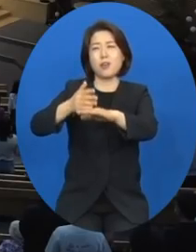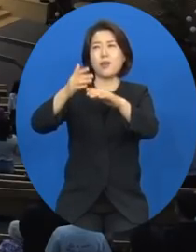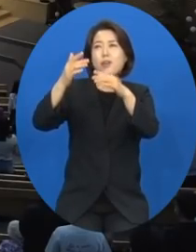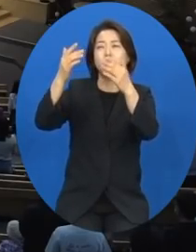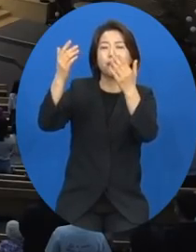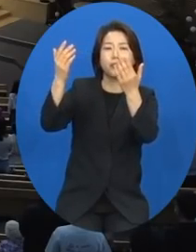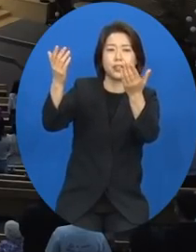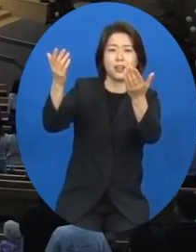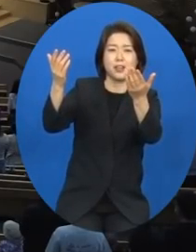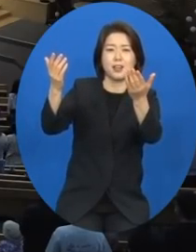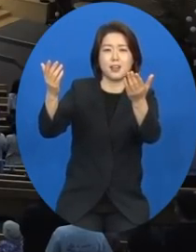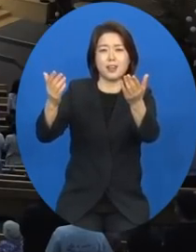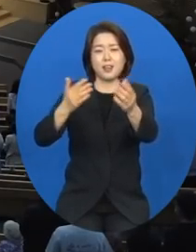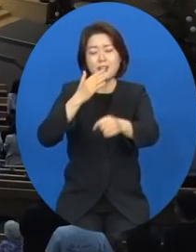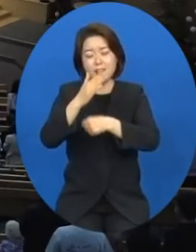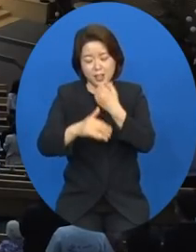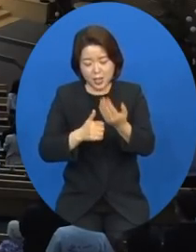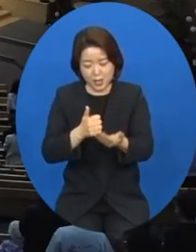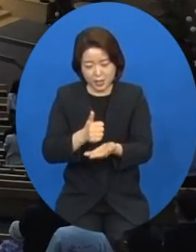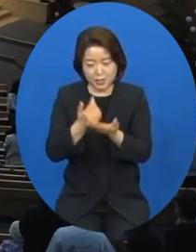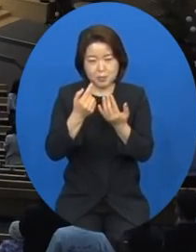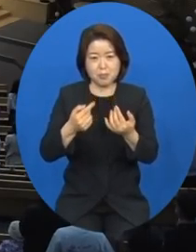oo 아